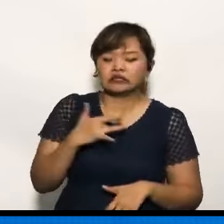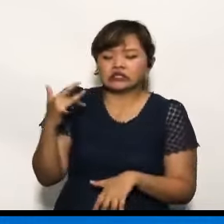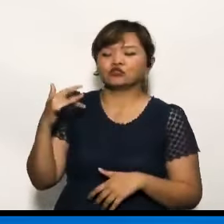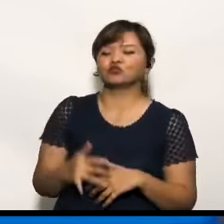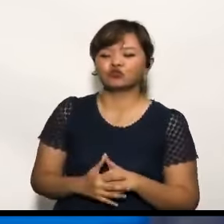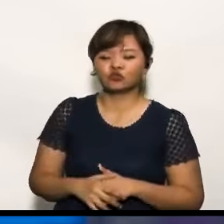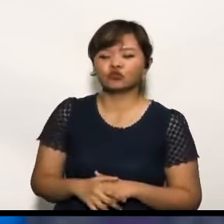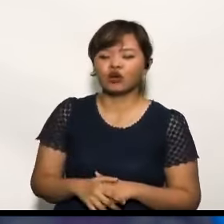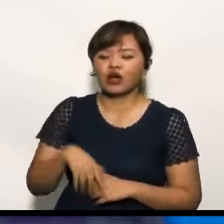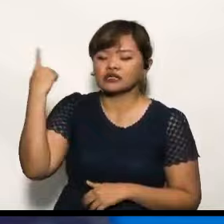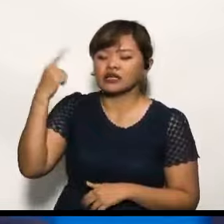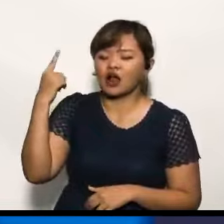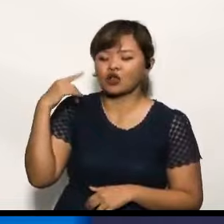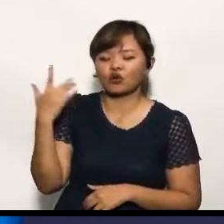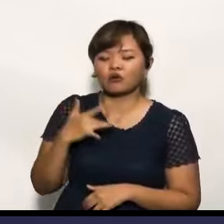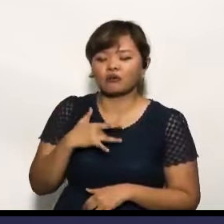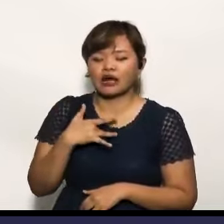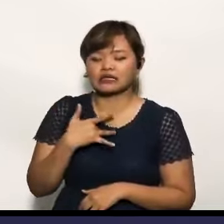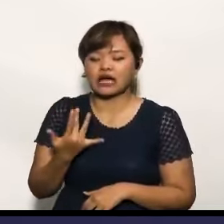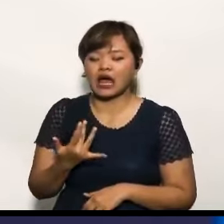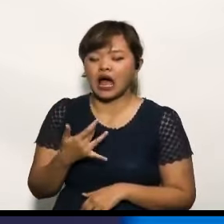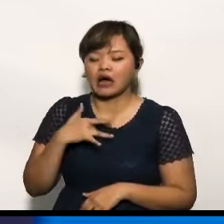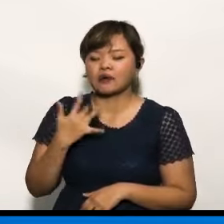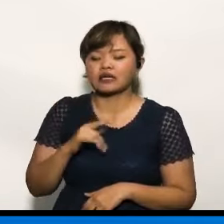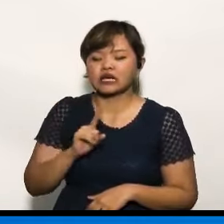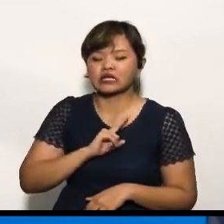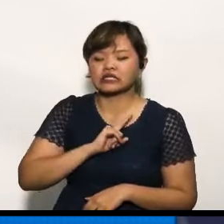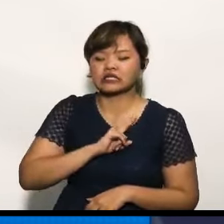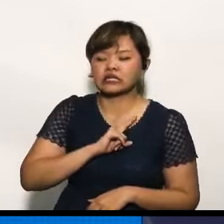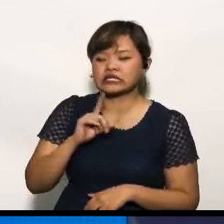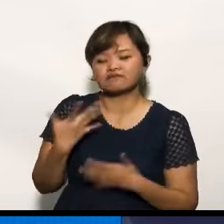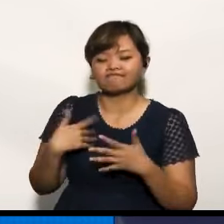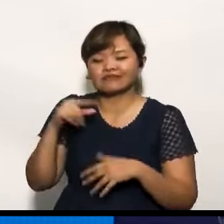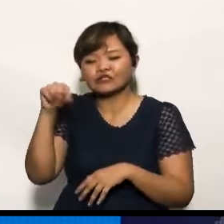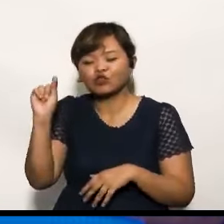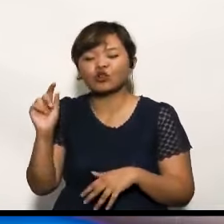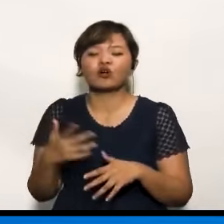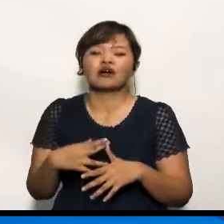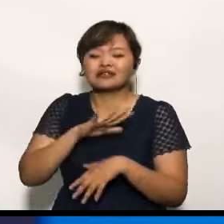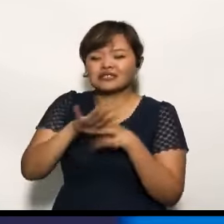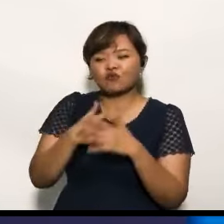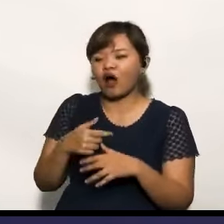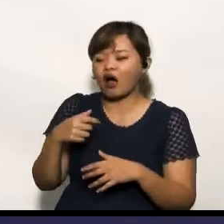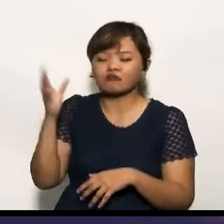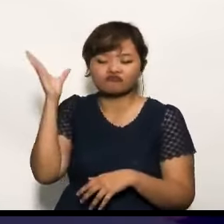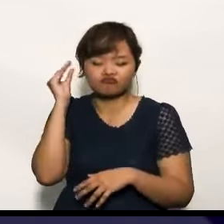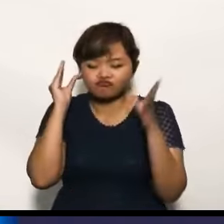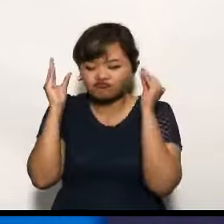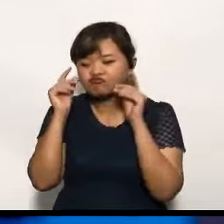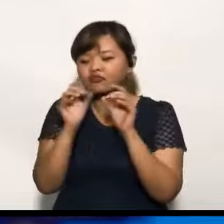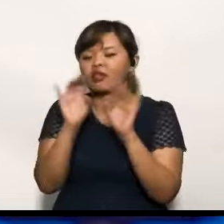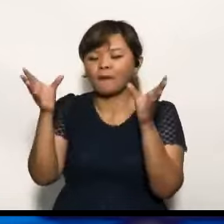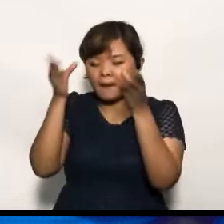Dia akan selalu ngerasa dirinya benar. Dia come ke gereja ini, besok ke gereja itu, dia dengerin podcast, semua dia come